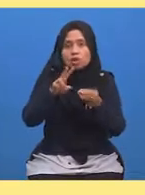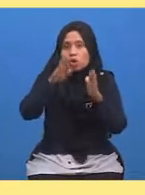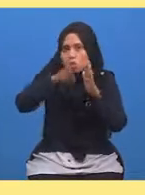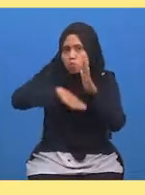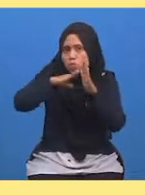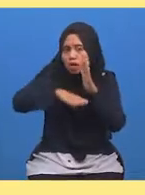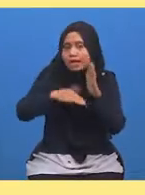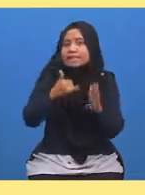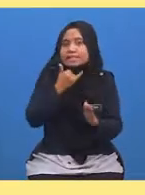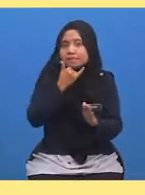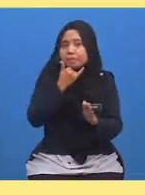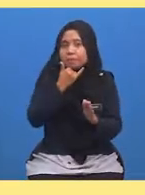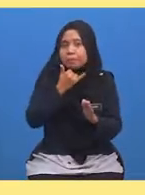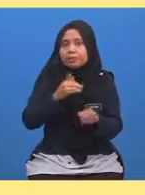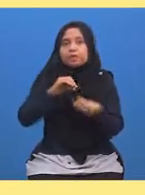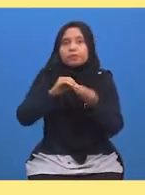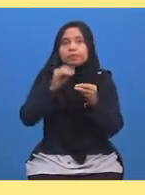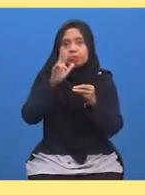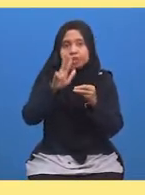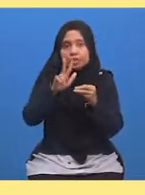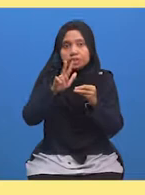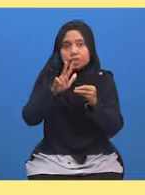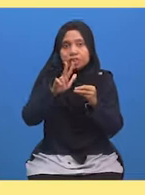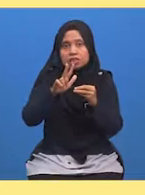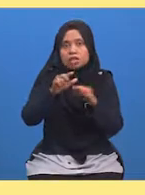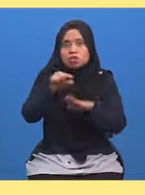mengurangkan kesilapan. Yang ketiga,